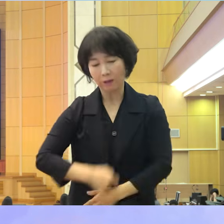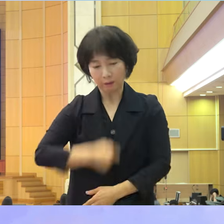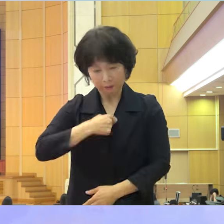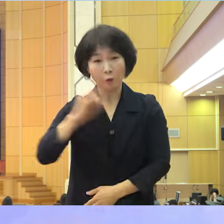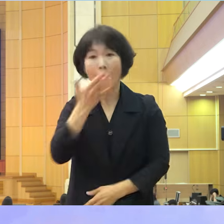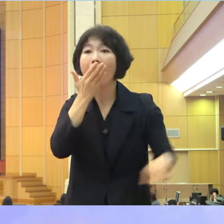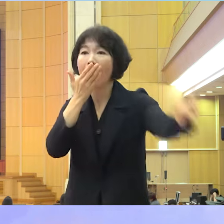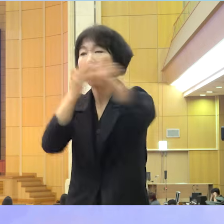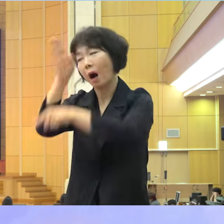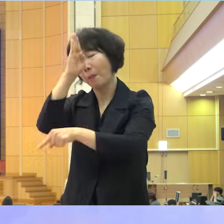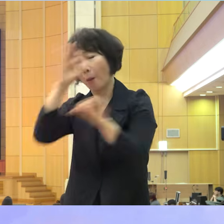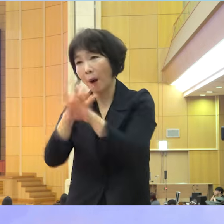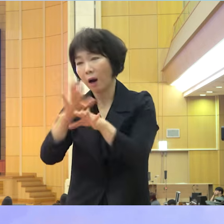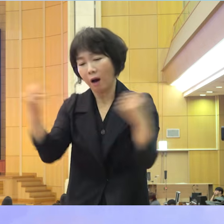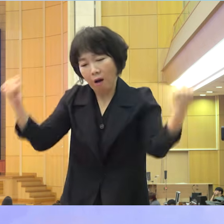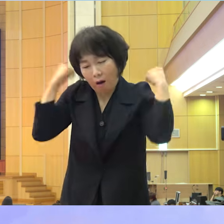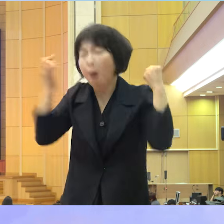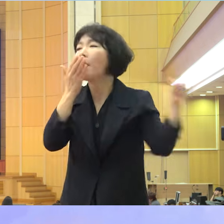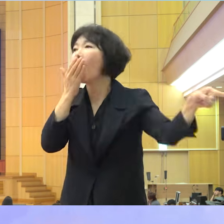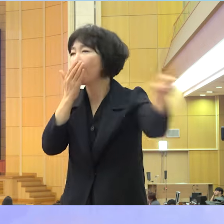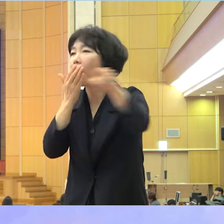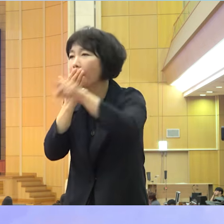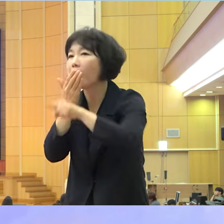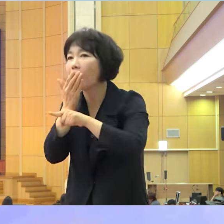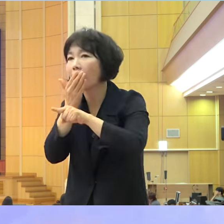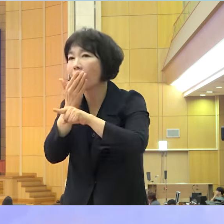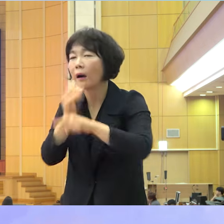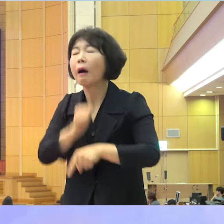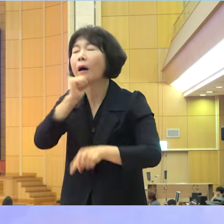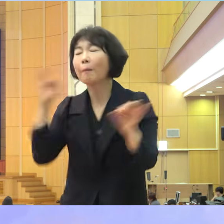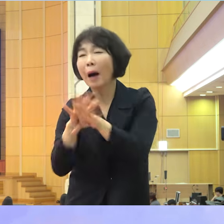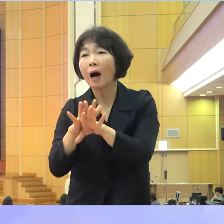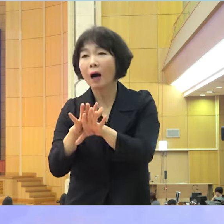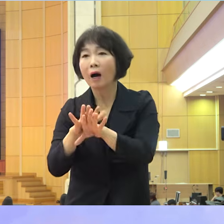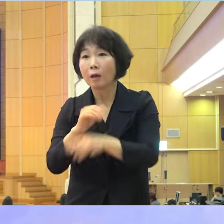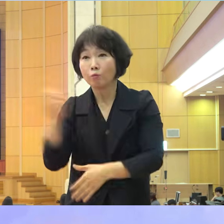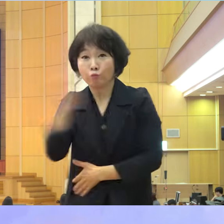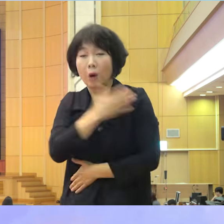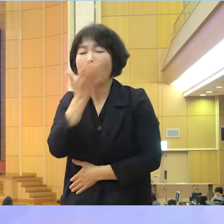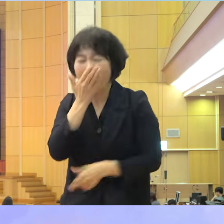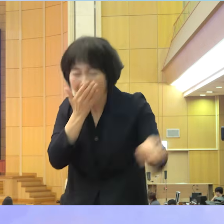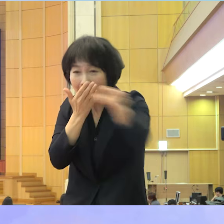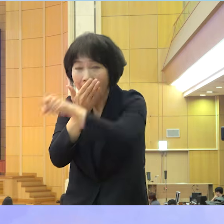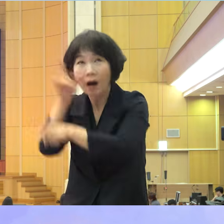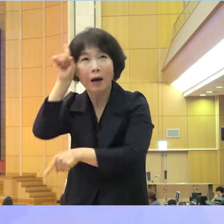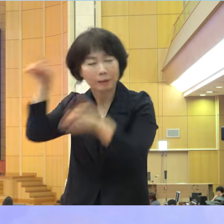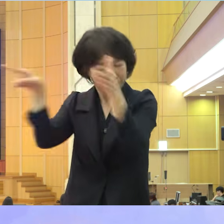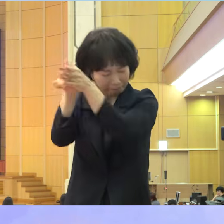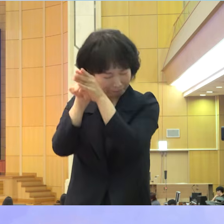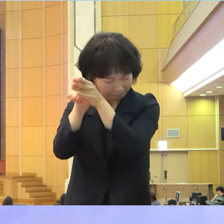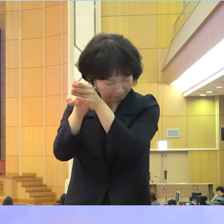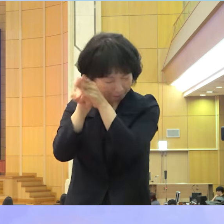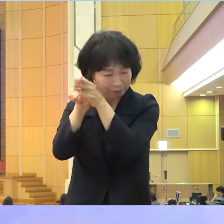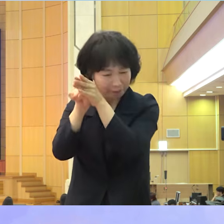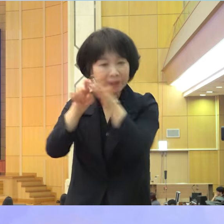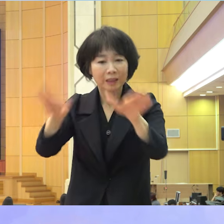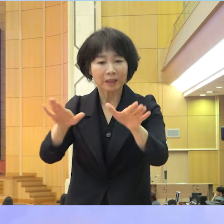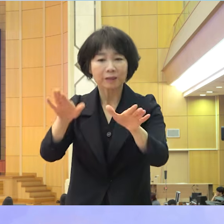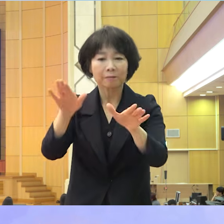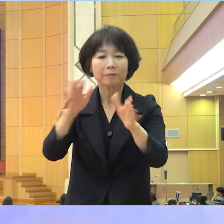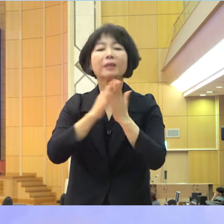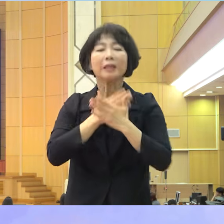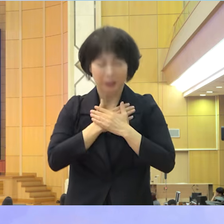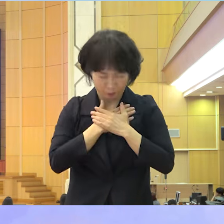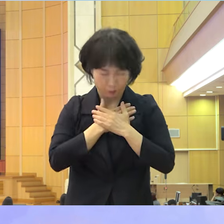되고 병든 자는 치료받아 건강한 사람이 되고 가난한 사람은 부유한 자가 된다는 사실을 믿고 이 시간에